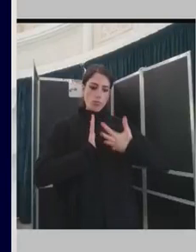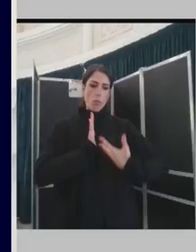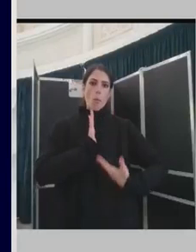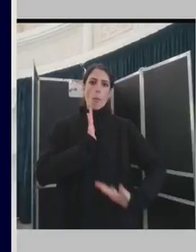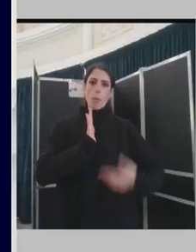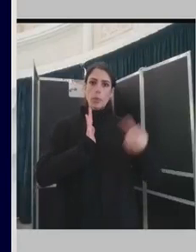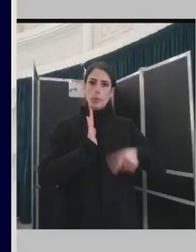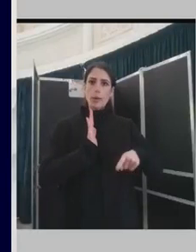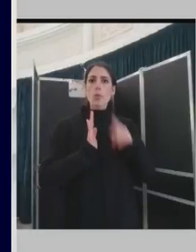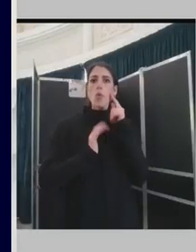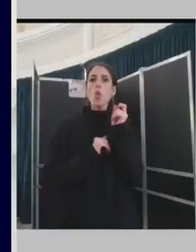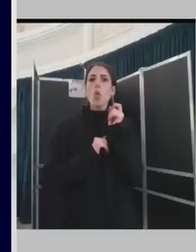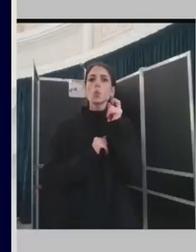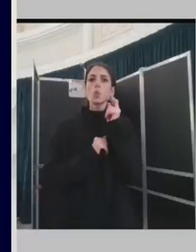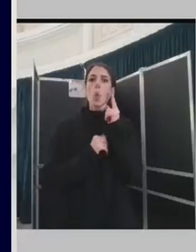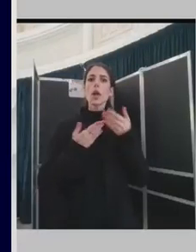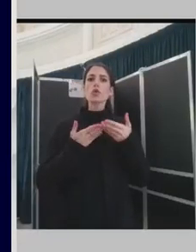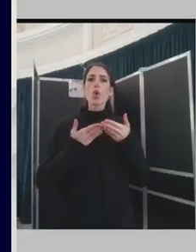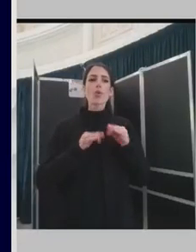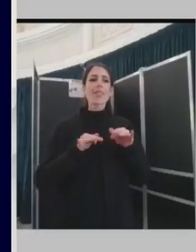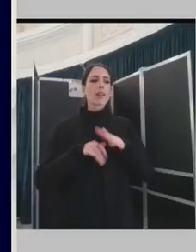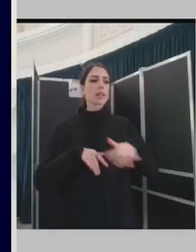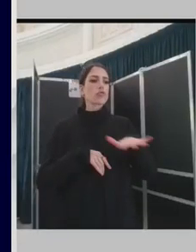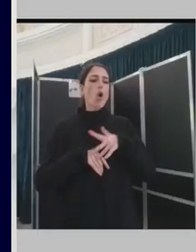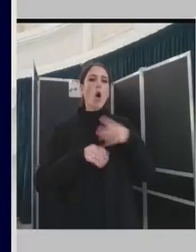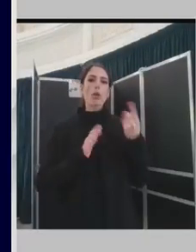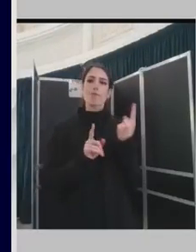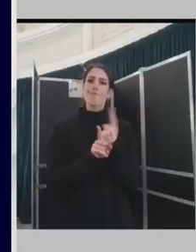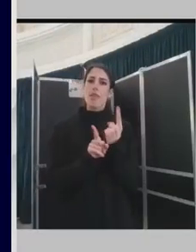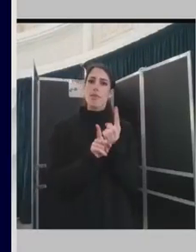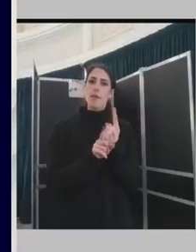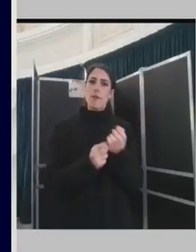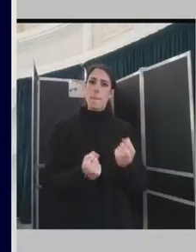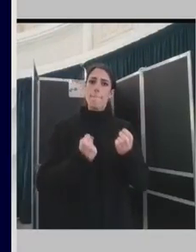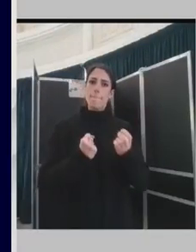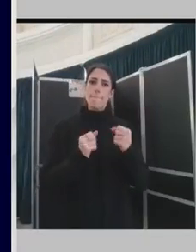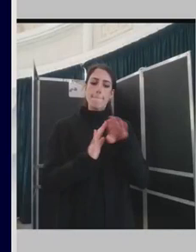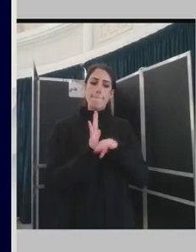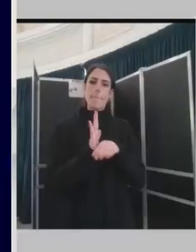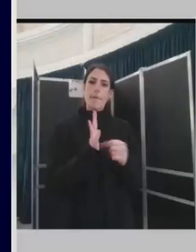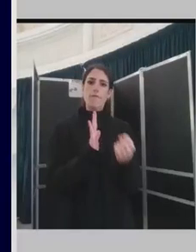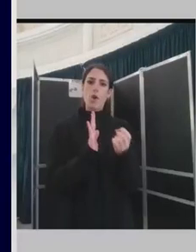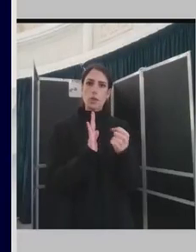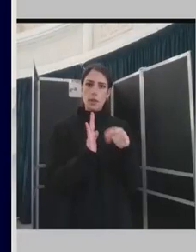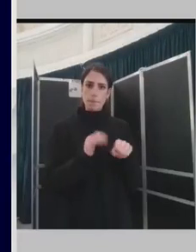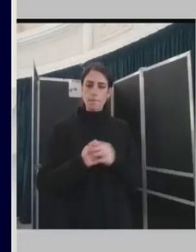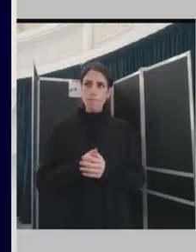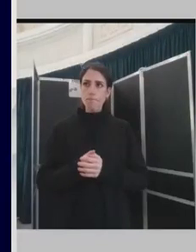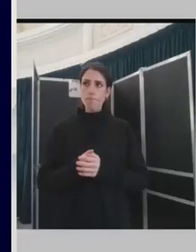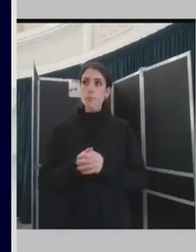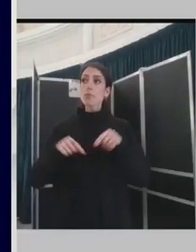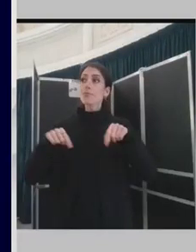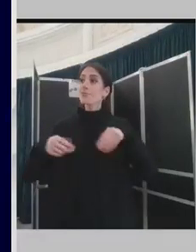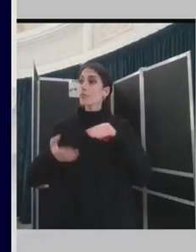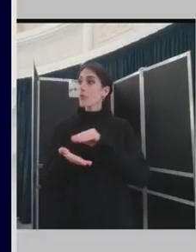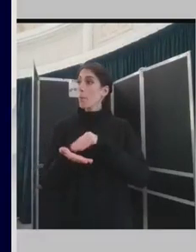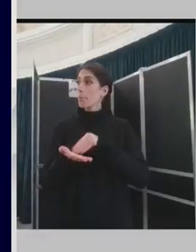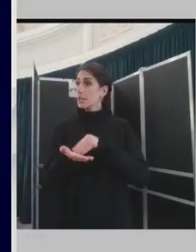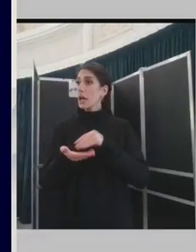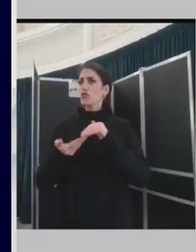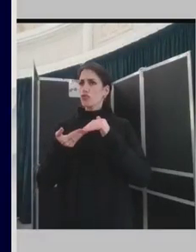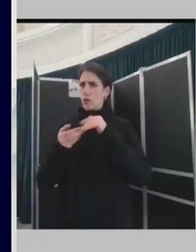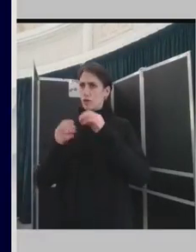territorio. Qui c'è presente fra gli altri, fra tutte le associazioni, c'è presente il